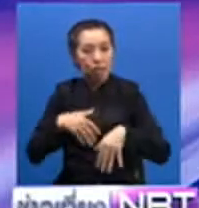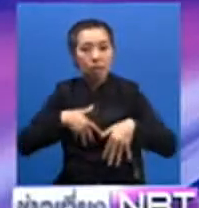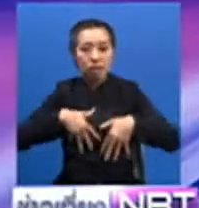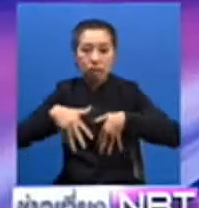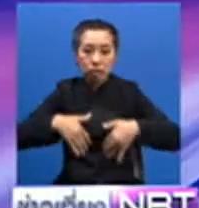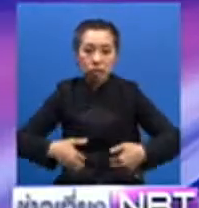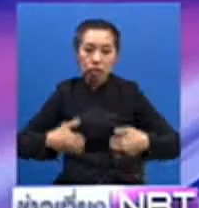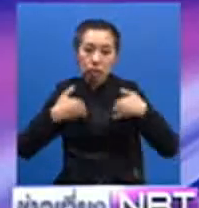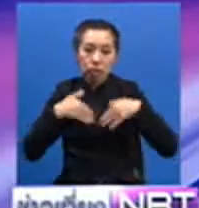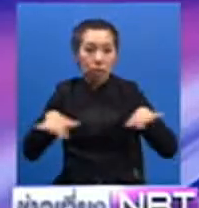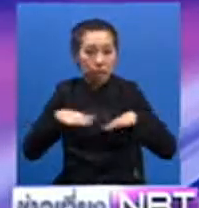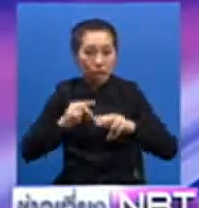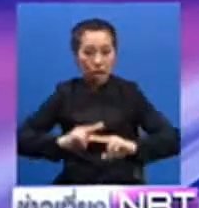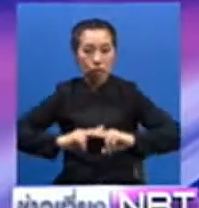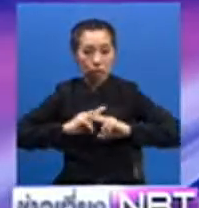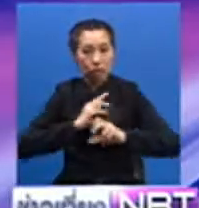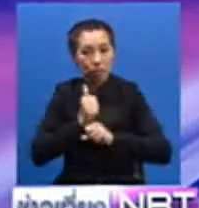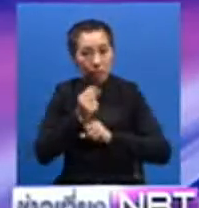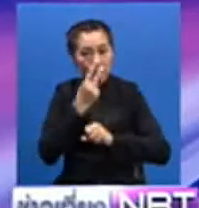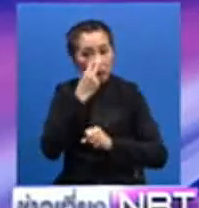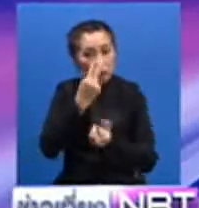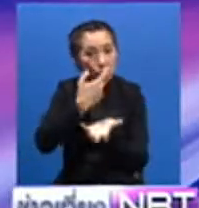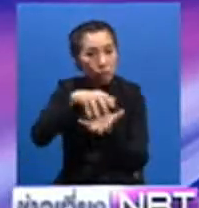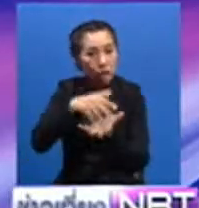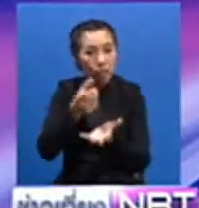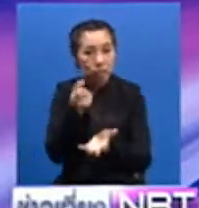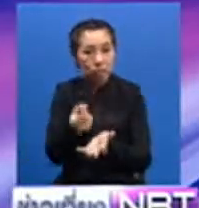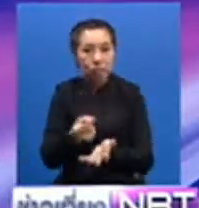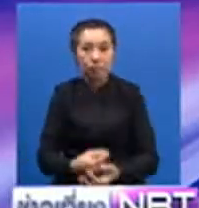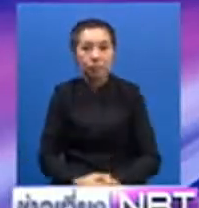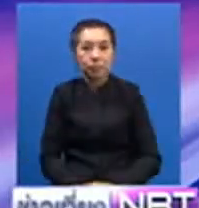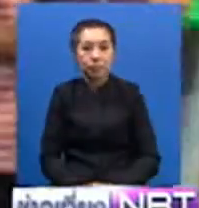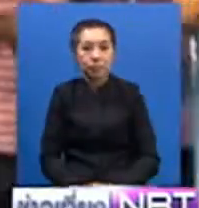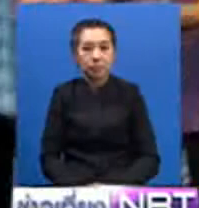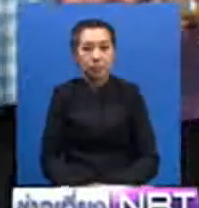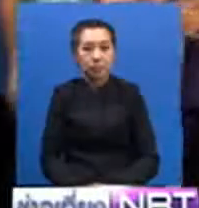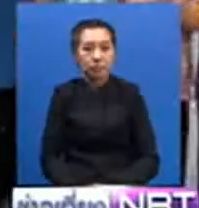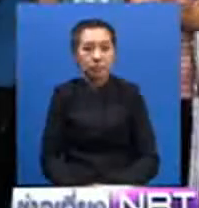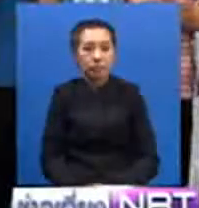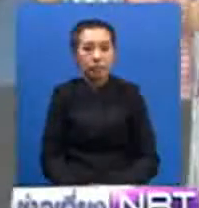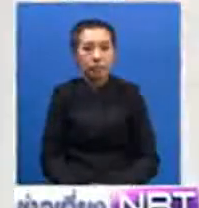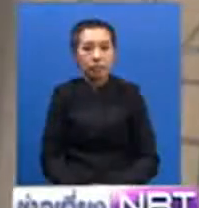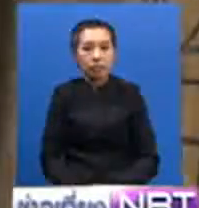ามารถพึ่งตนเองได้ติดตามได้จากรายงานค่ะ